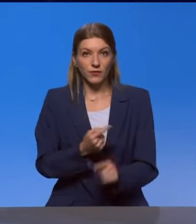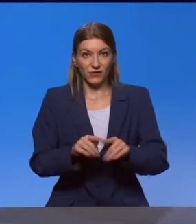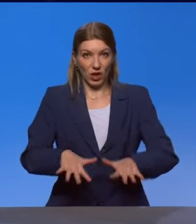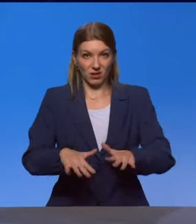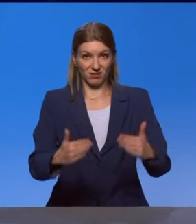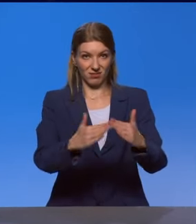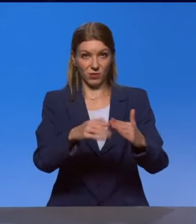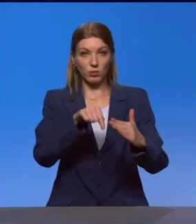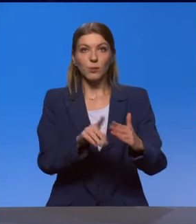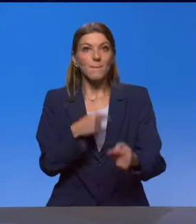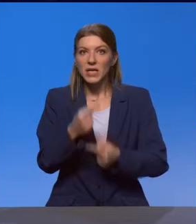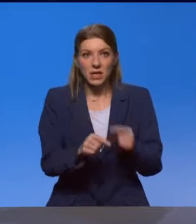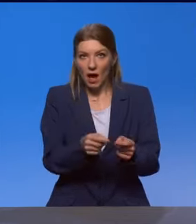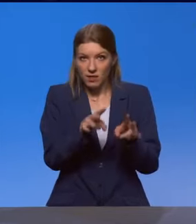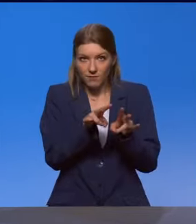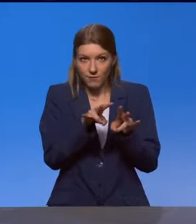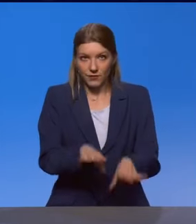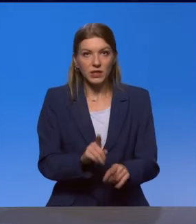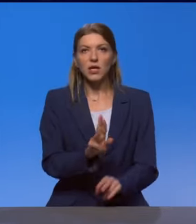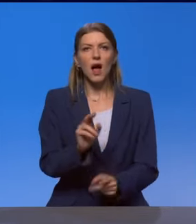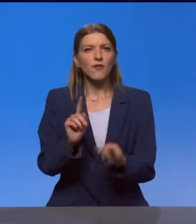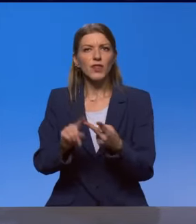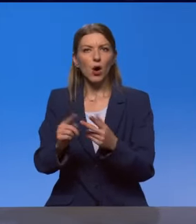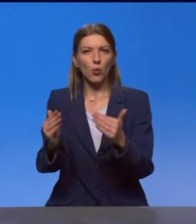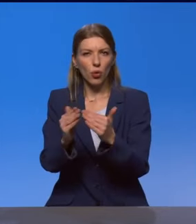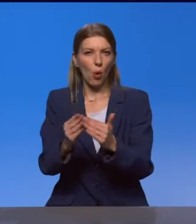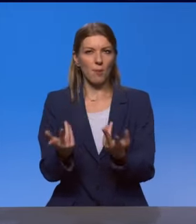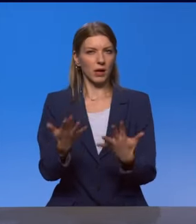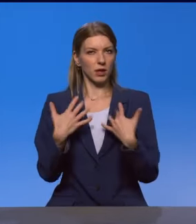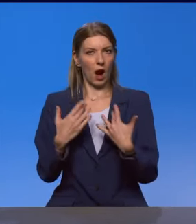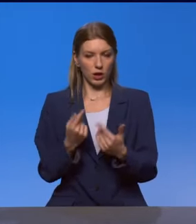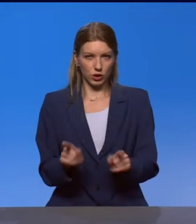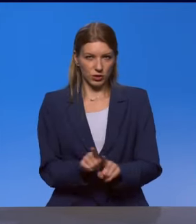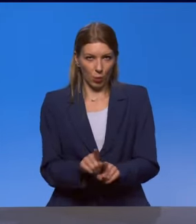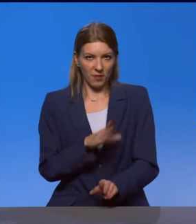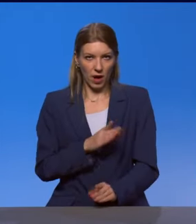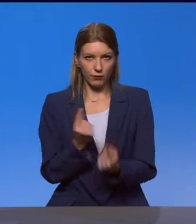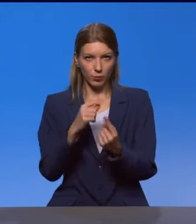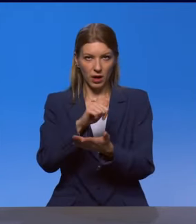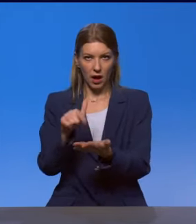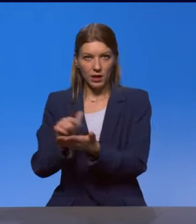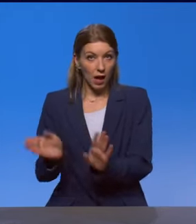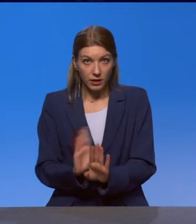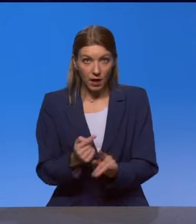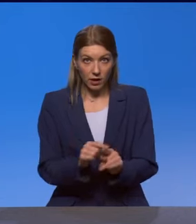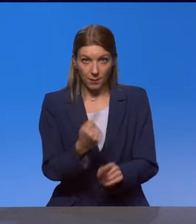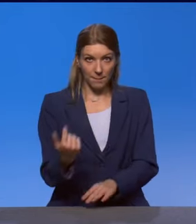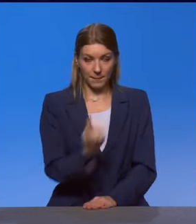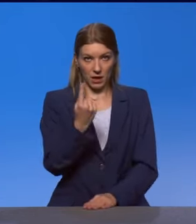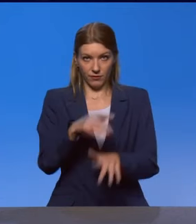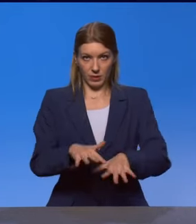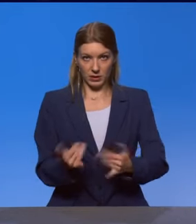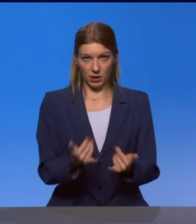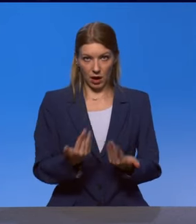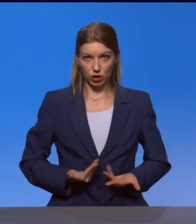как второй дом или как дача, это там распространено действительно в крупнейших городах, но это не обязательно модель для всей